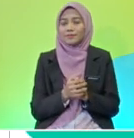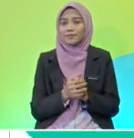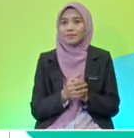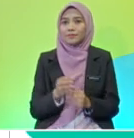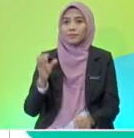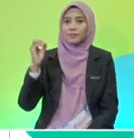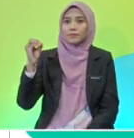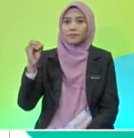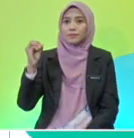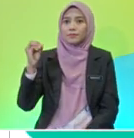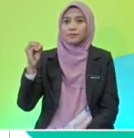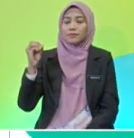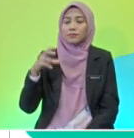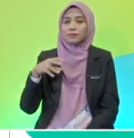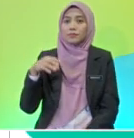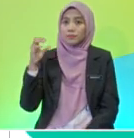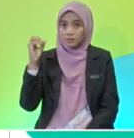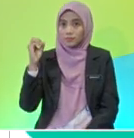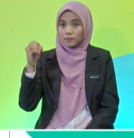populer oke